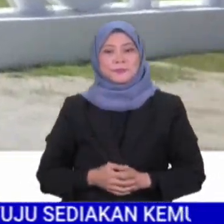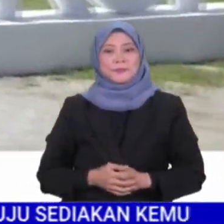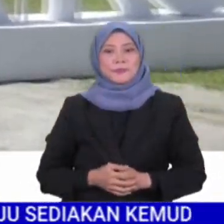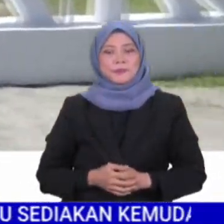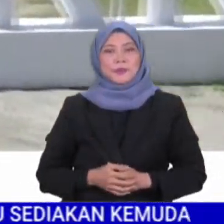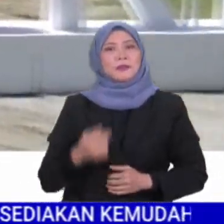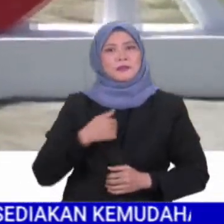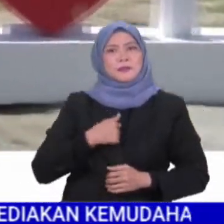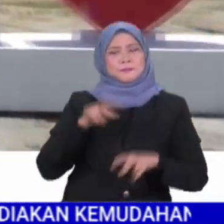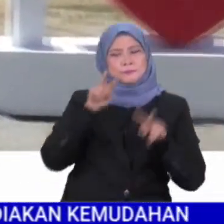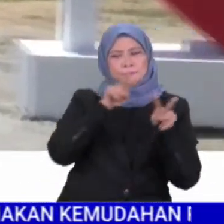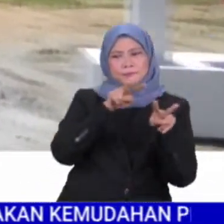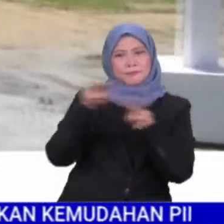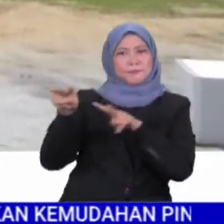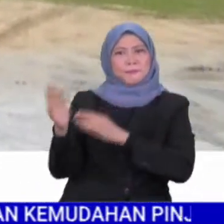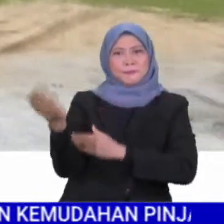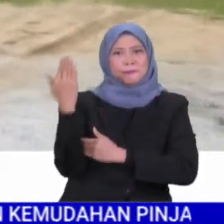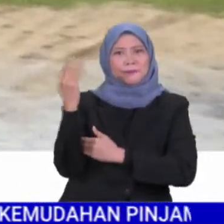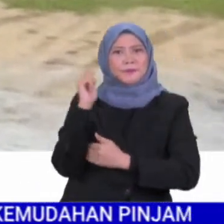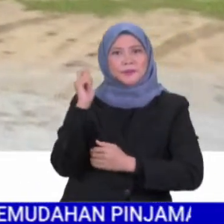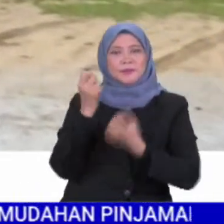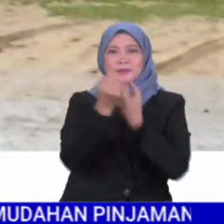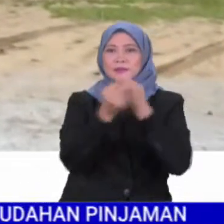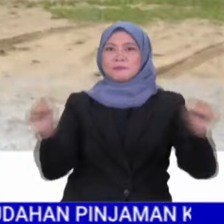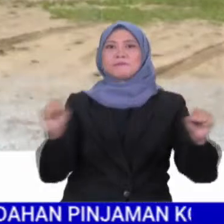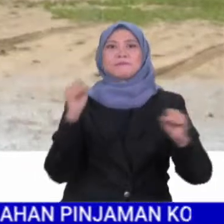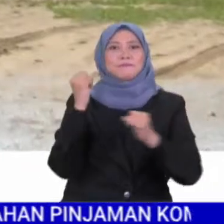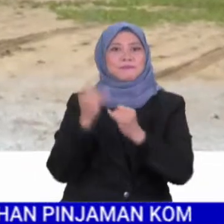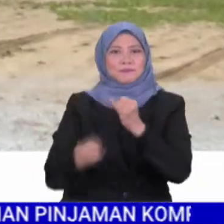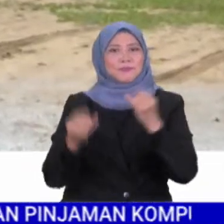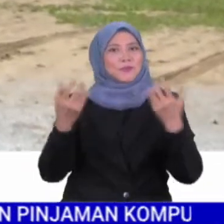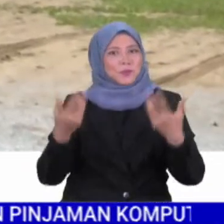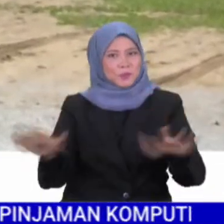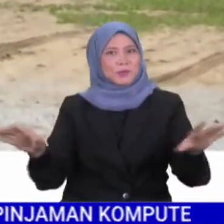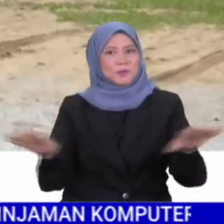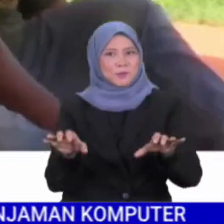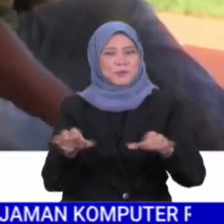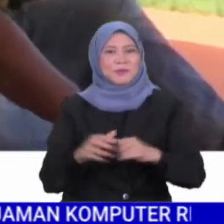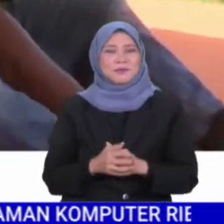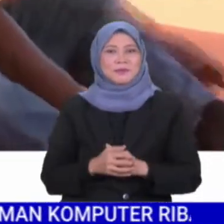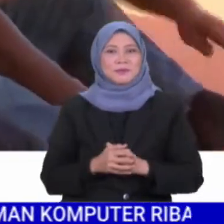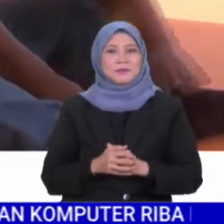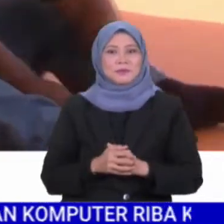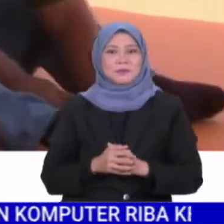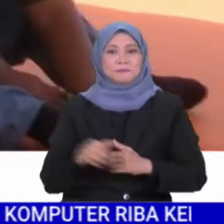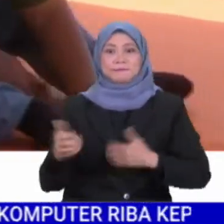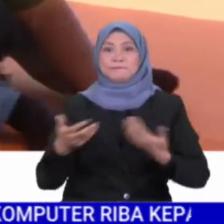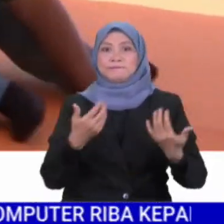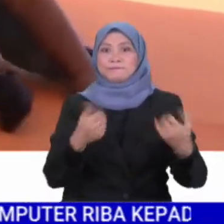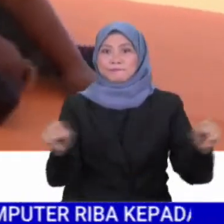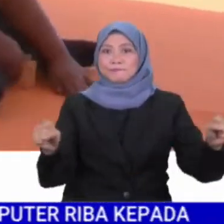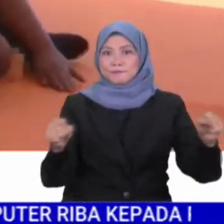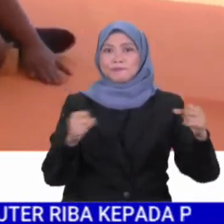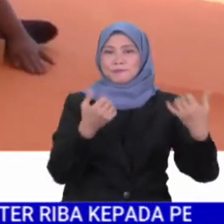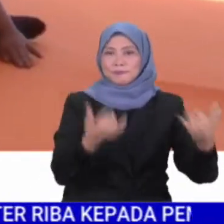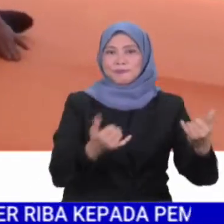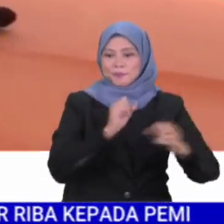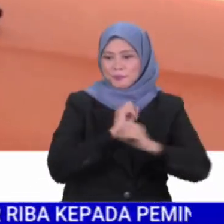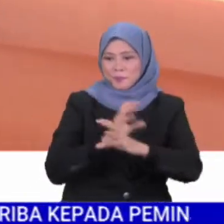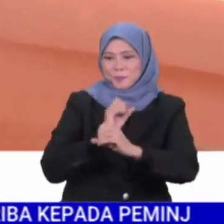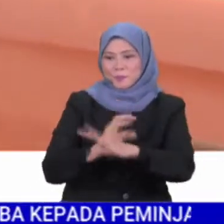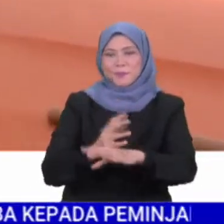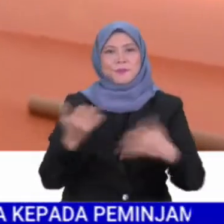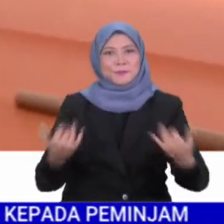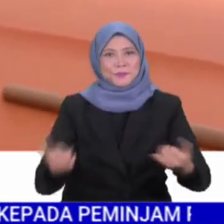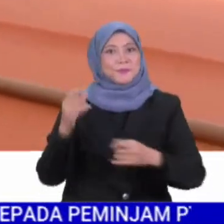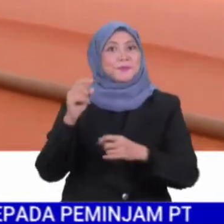berdasarkan tinjauan saya sejak pagi tadi, persiapan akhir telah dibuat, sedang giat dilakukan oleh mereka yang terlibat pada